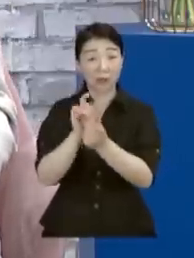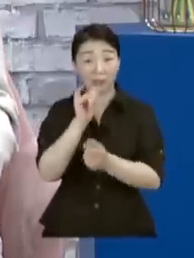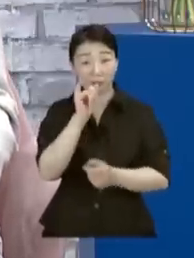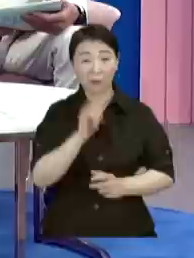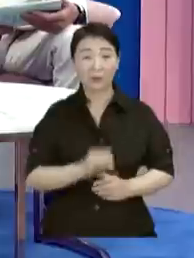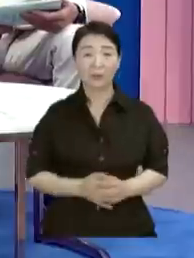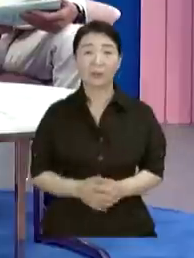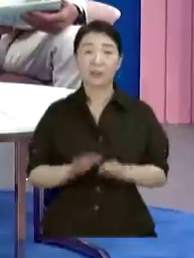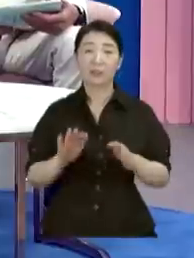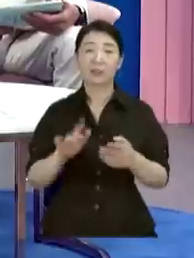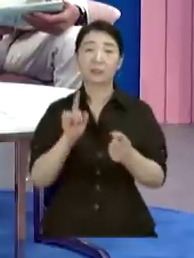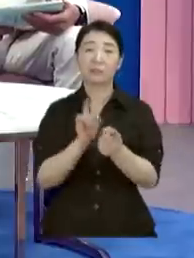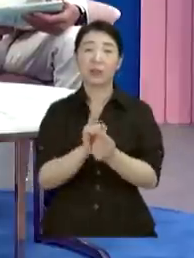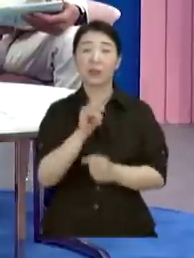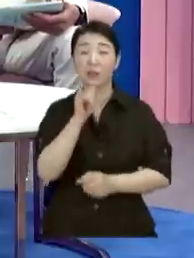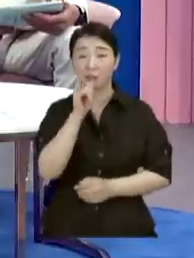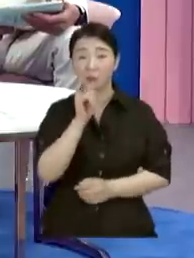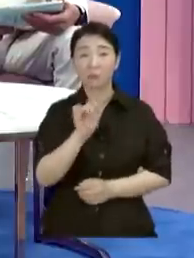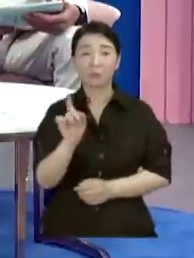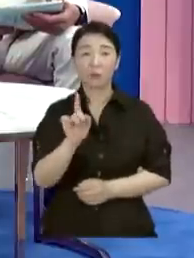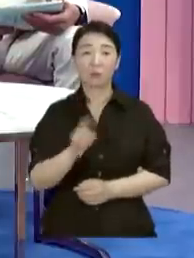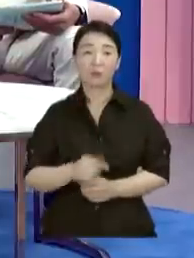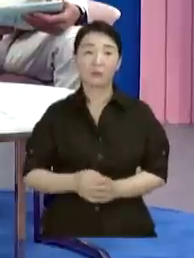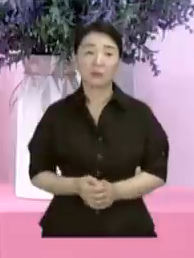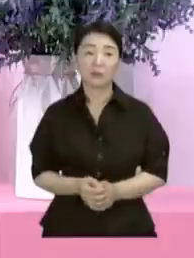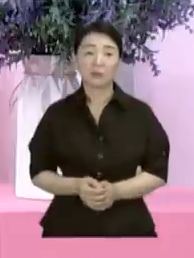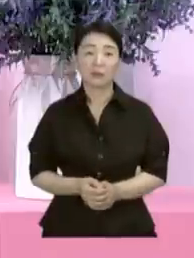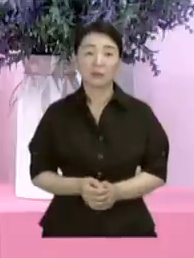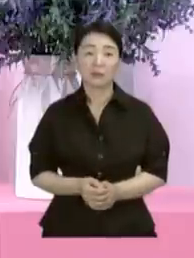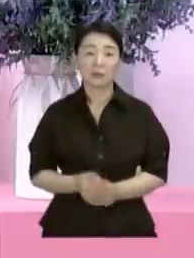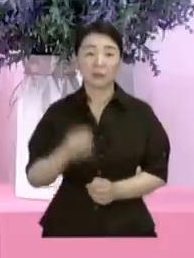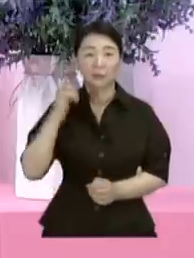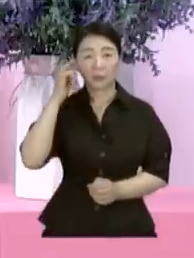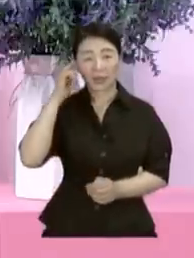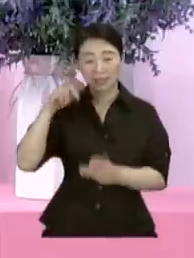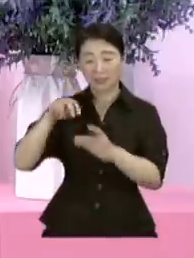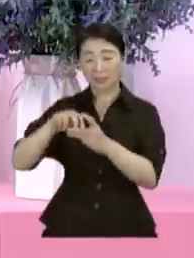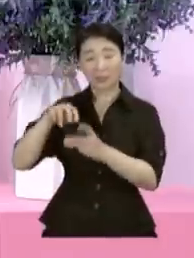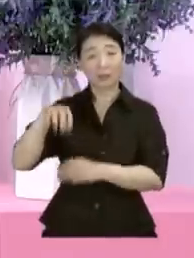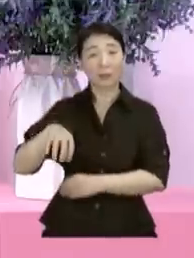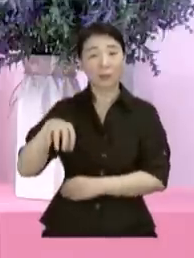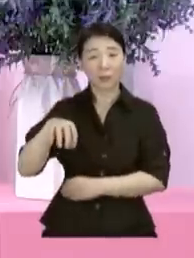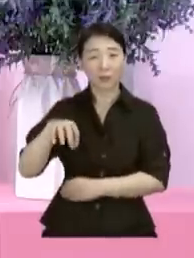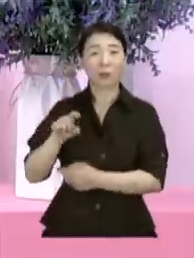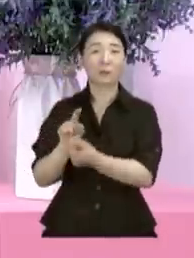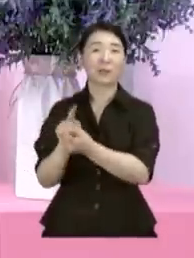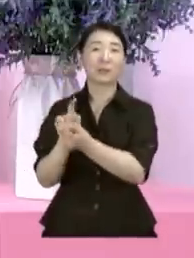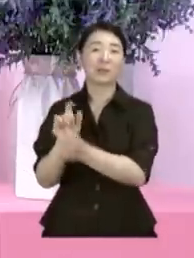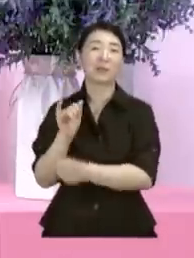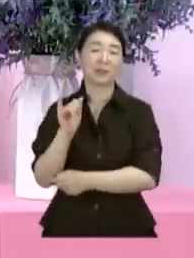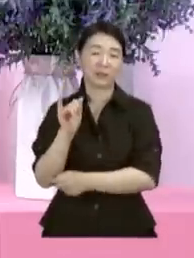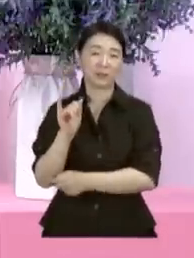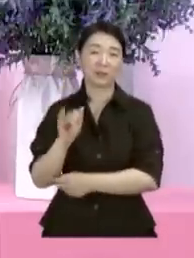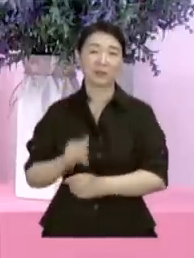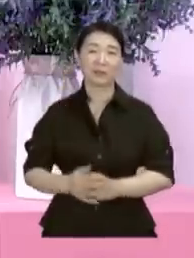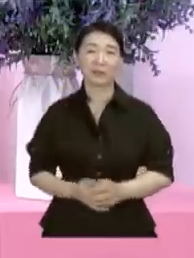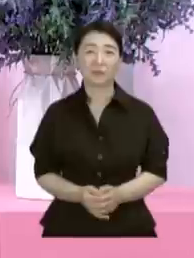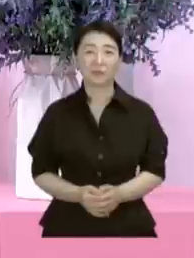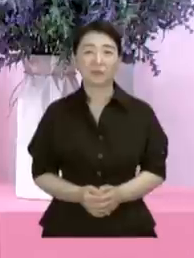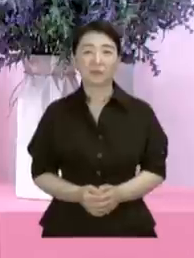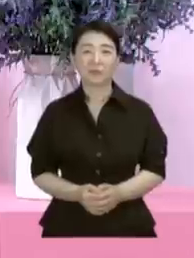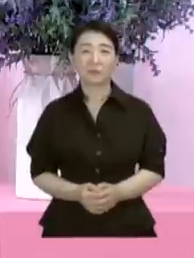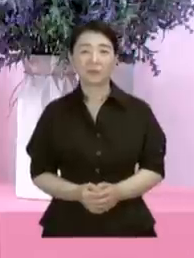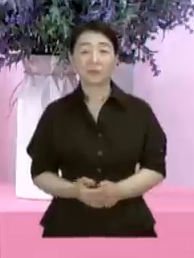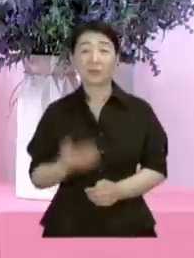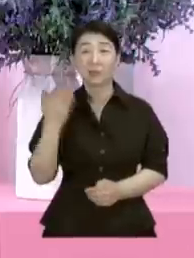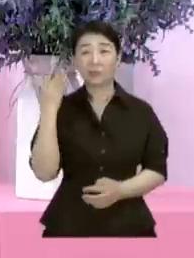분들 많을 거 아니에요? 네, 지금 만나고 있는 분들은 지금 제가 배치된 하나센터에서 만나는 분들이 주로고, 예,